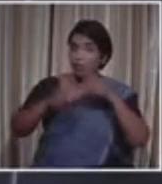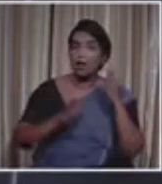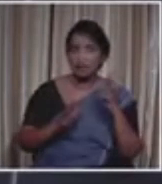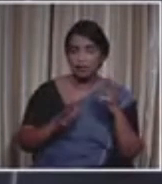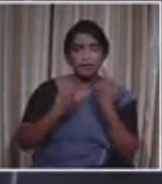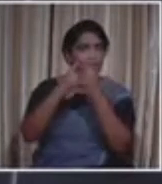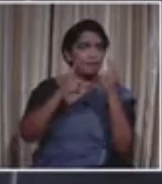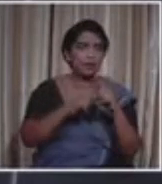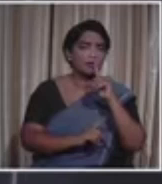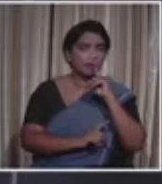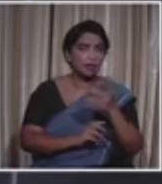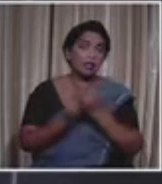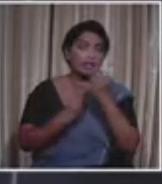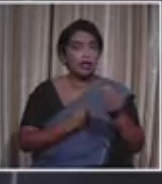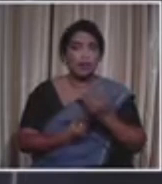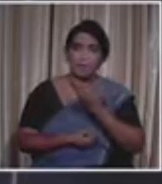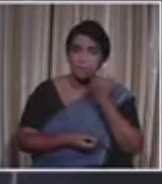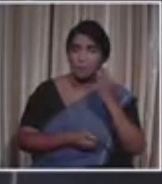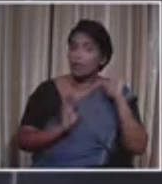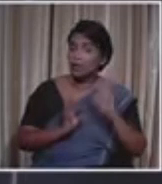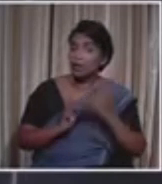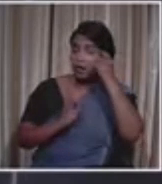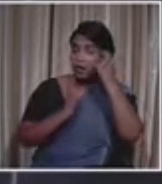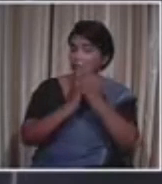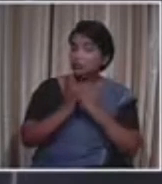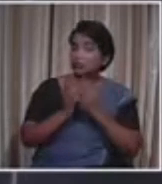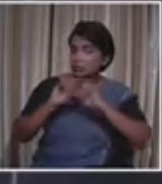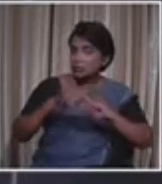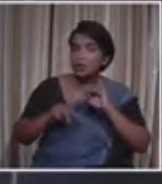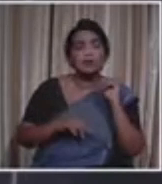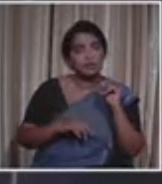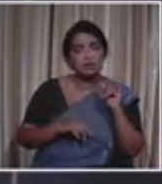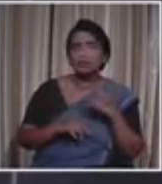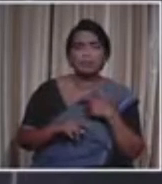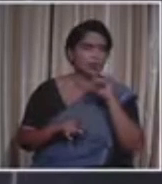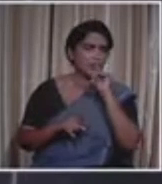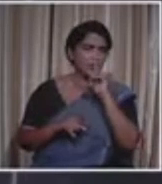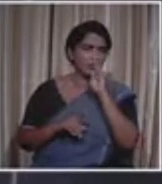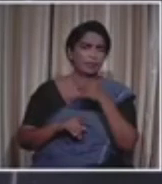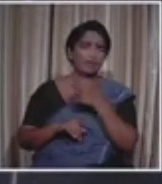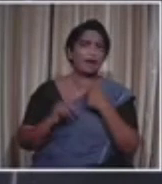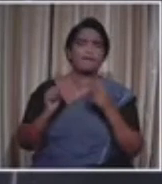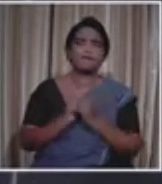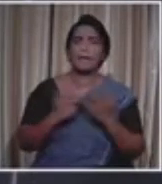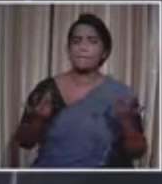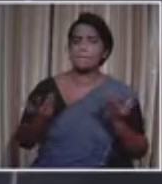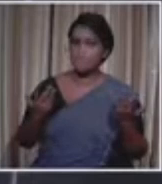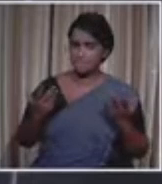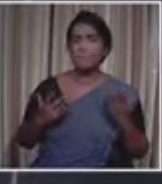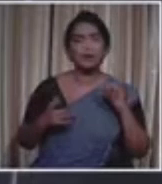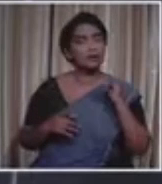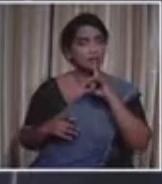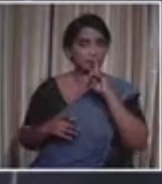පාර්ශ්ව ඇවිල්ලා කියලා තියෙනවා මෙන්න මෙහෙම දෙන්න පුළුවන් කියලා. හැබැයි ඒ යෝජනා අධ්‍යයනය කරාම සමහර යෝජනා කිසිසේත්ම අපිට කළ නොහැකි යෝජනා. ඒ කියන්නේ